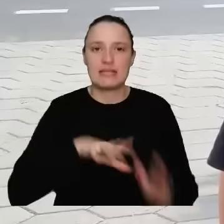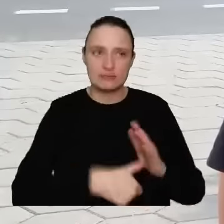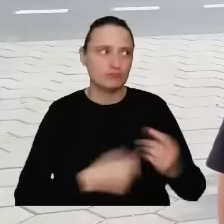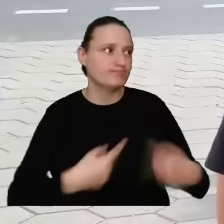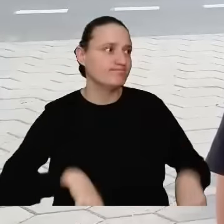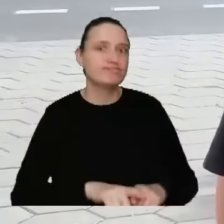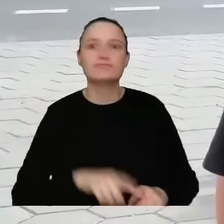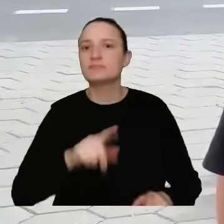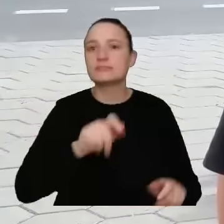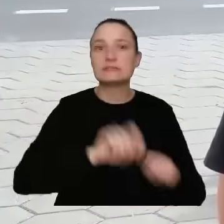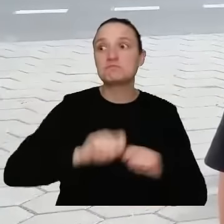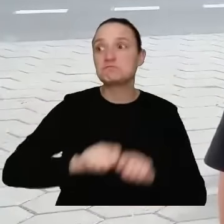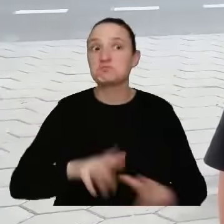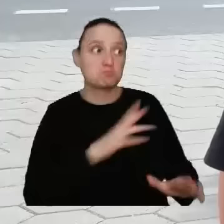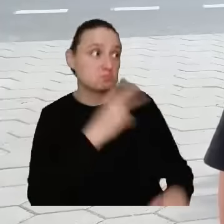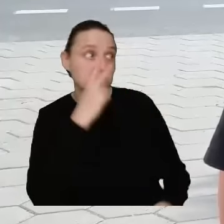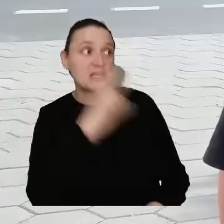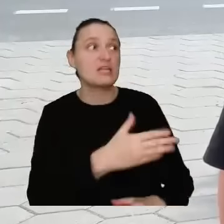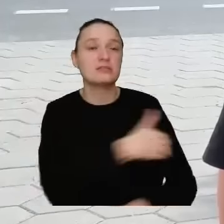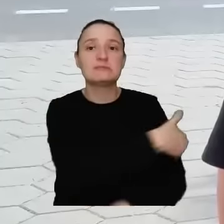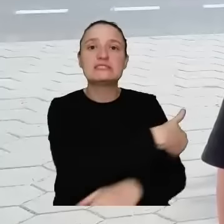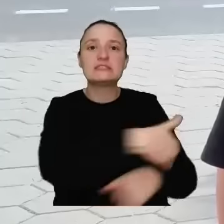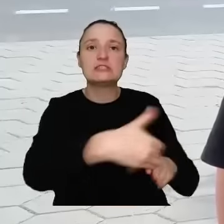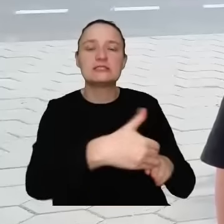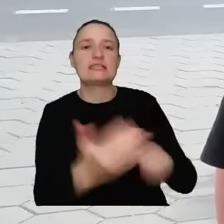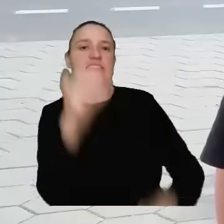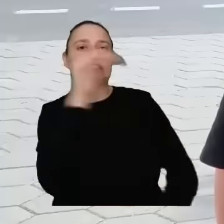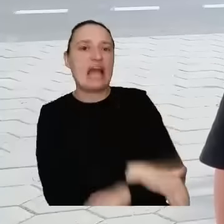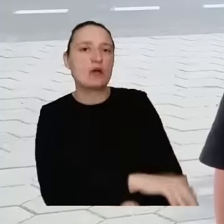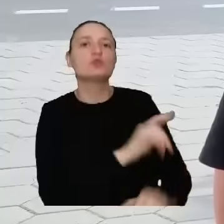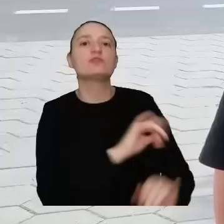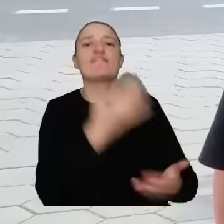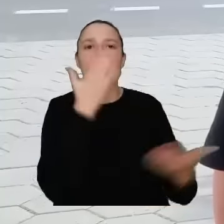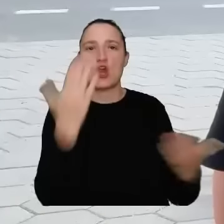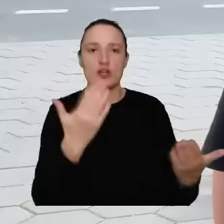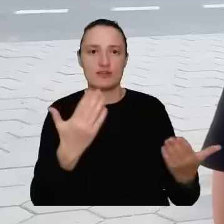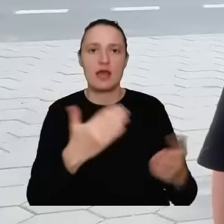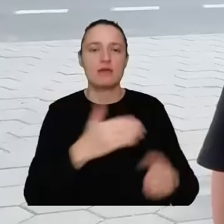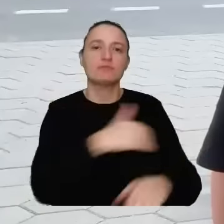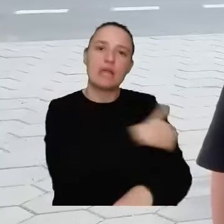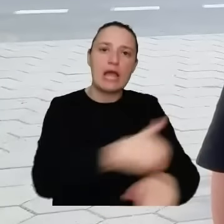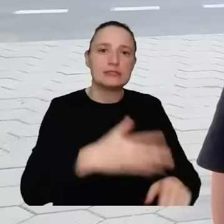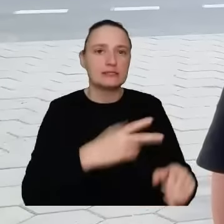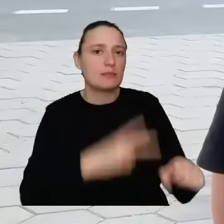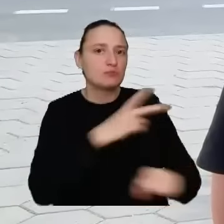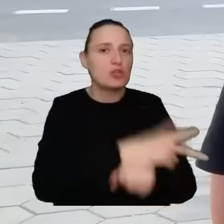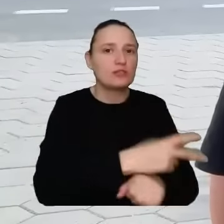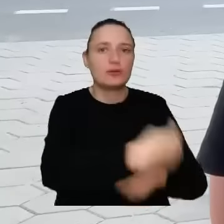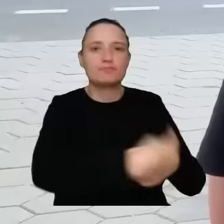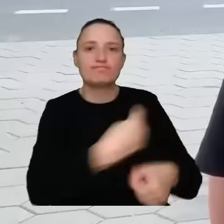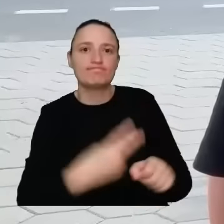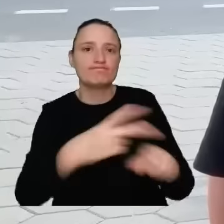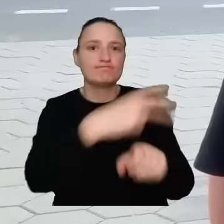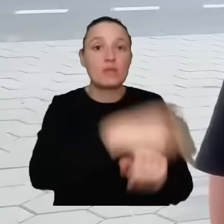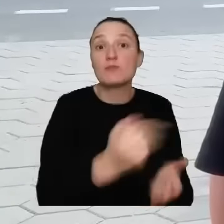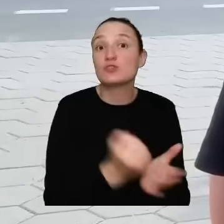patrolujemy ścianę zachodnią i przejścia graniczne, bo sprawa presji migracyjnej, sprawa